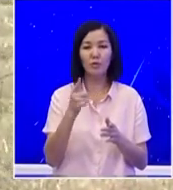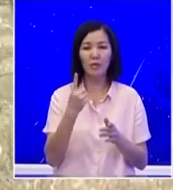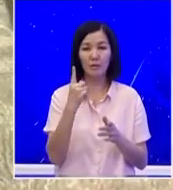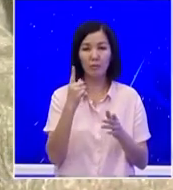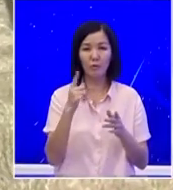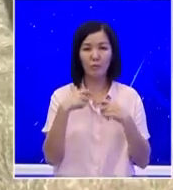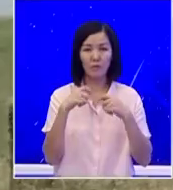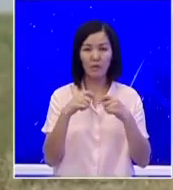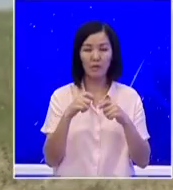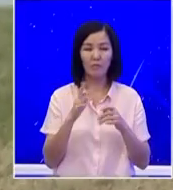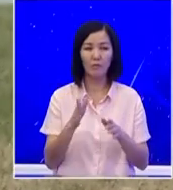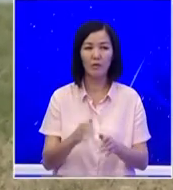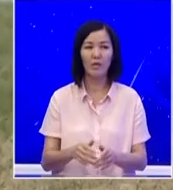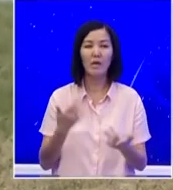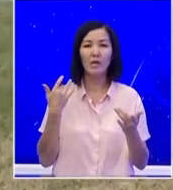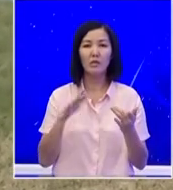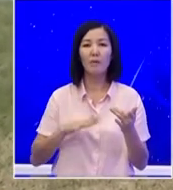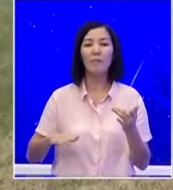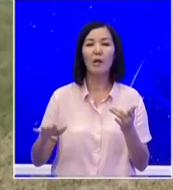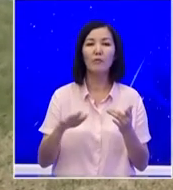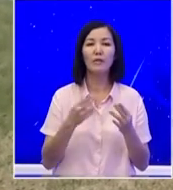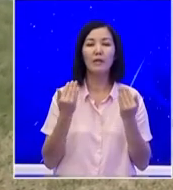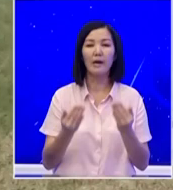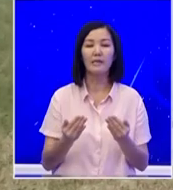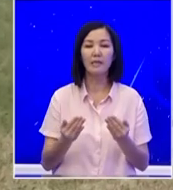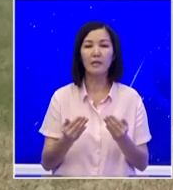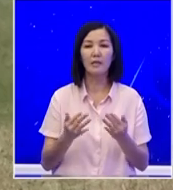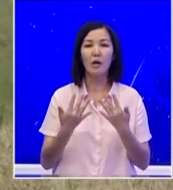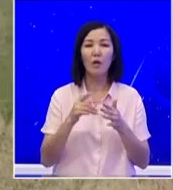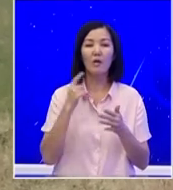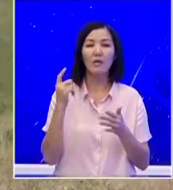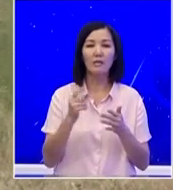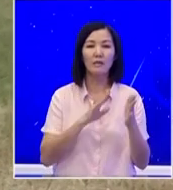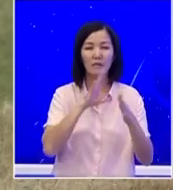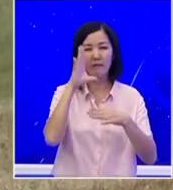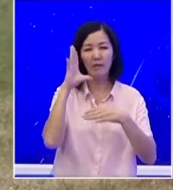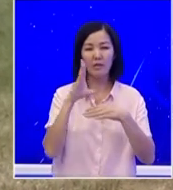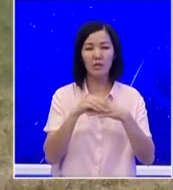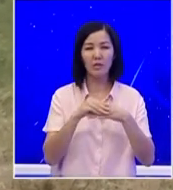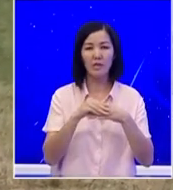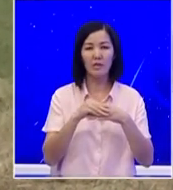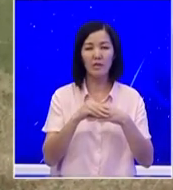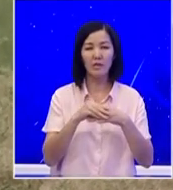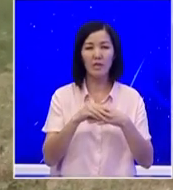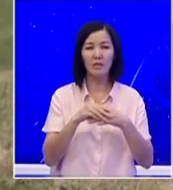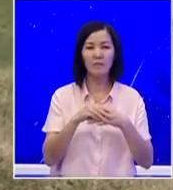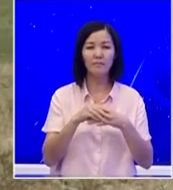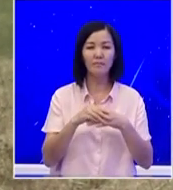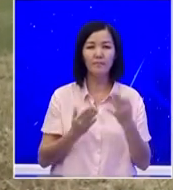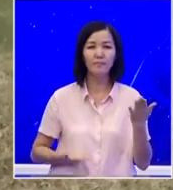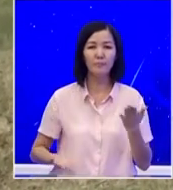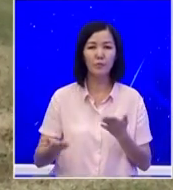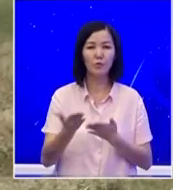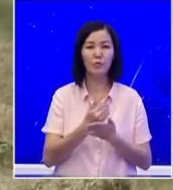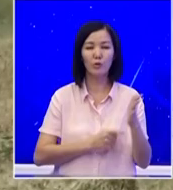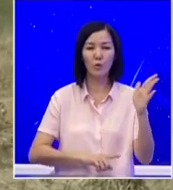жатқан көрінеді. Жамбыл ауданында дәл осы кезде шаруалар үшін таңның атысы, кештің батысы тыным жоқ, шөп шабу